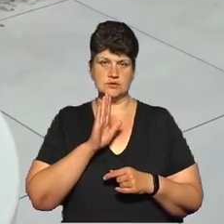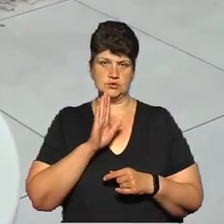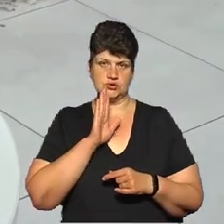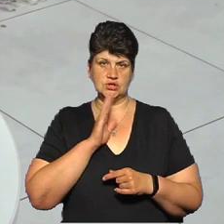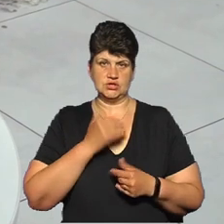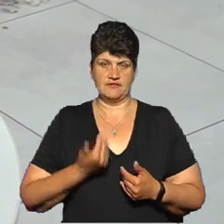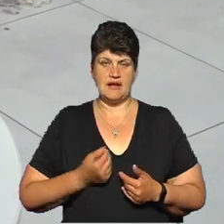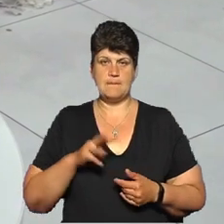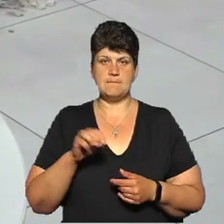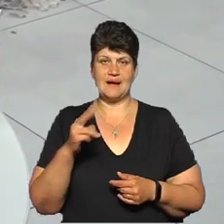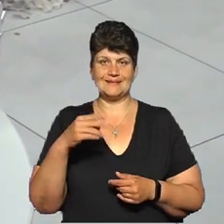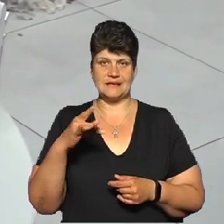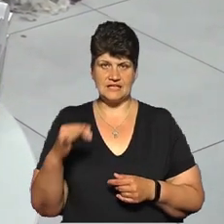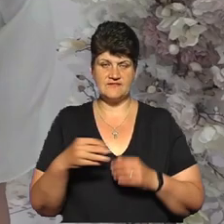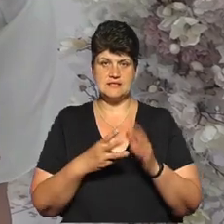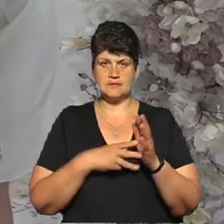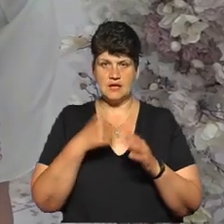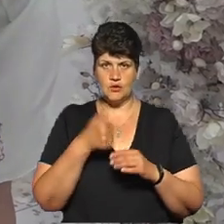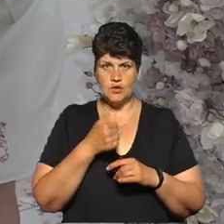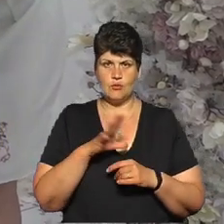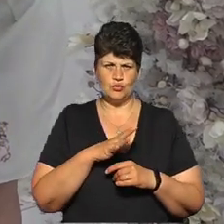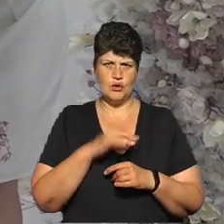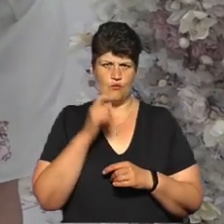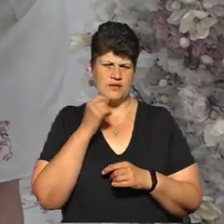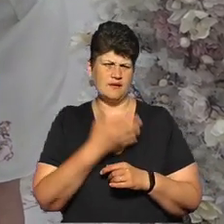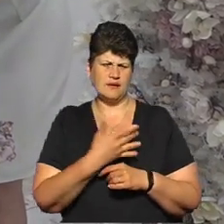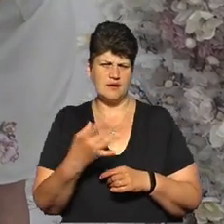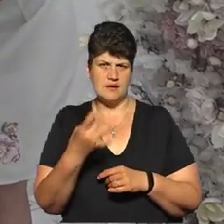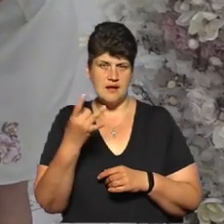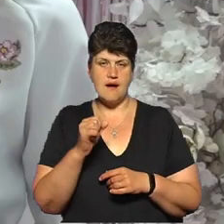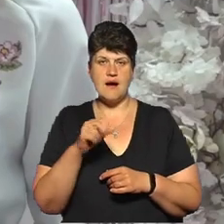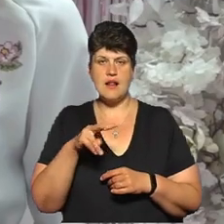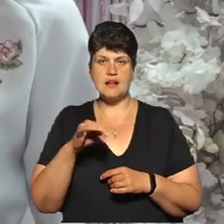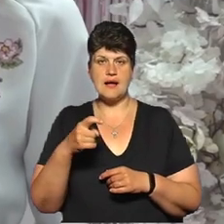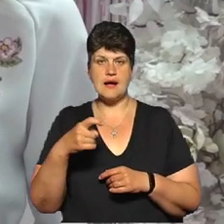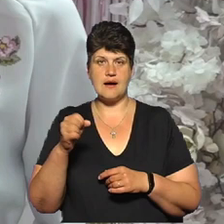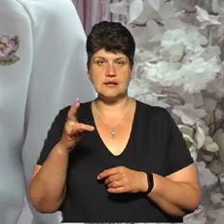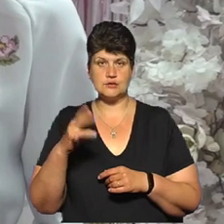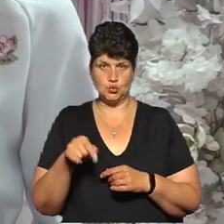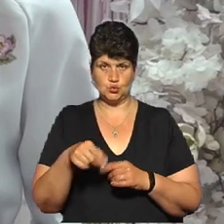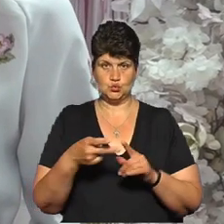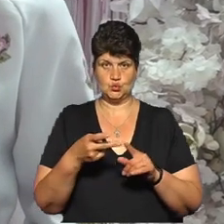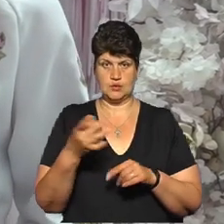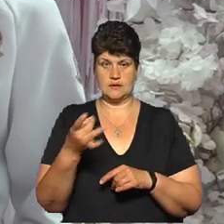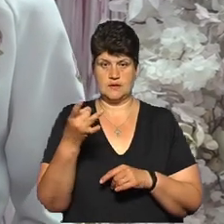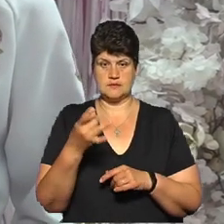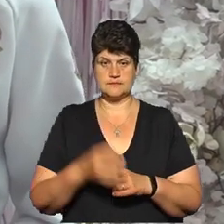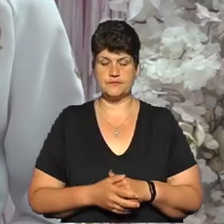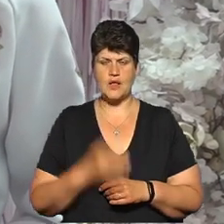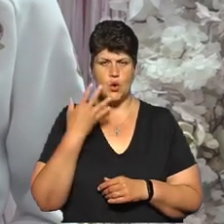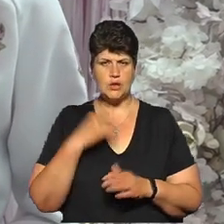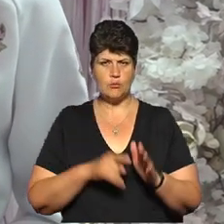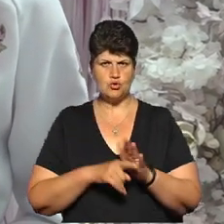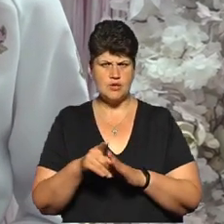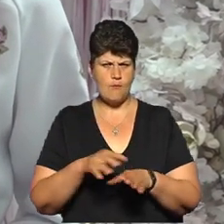в Україні декілька разів. А Алехандро на батьківщині коханої вдруге. Коли почалася повномасштабна